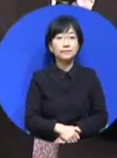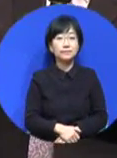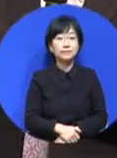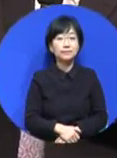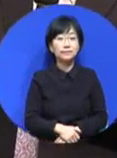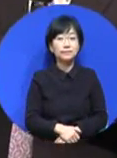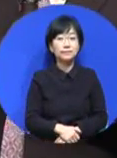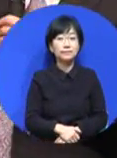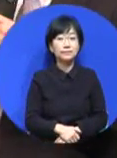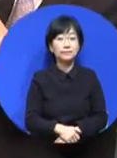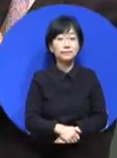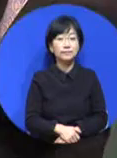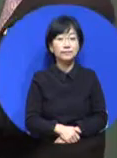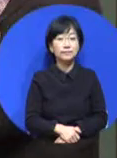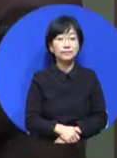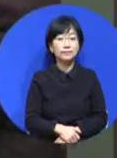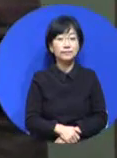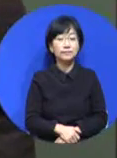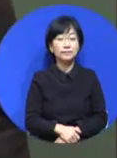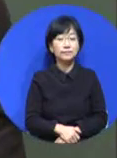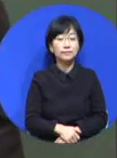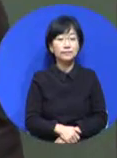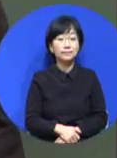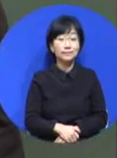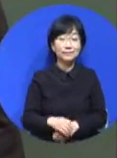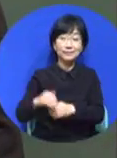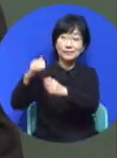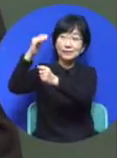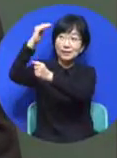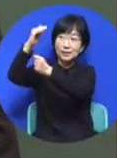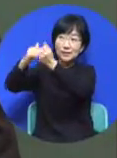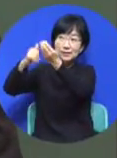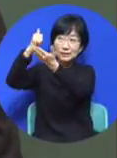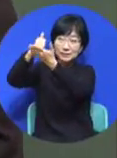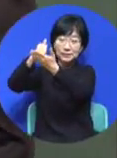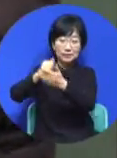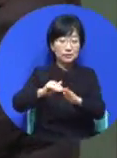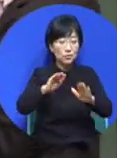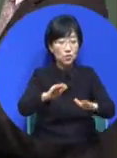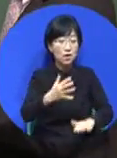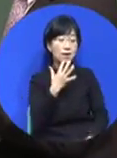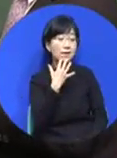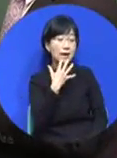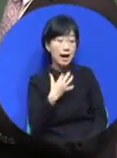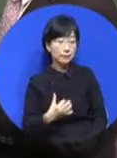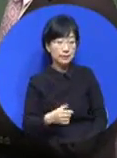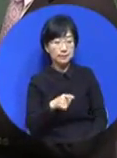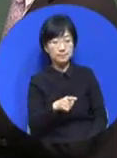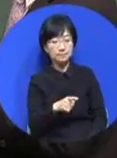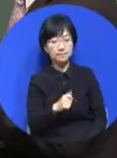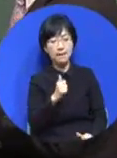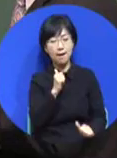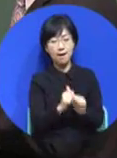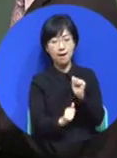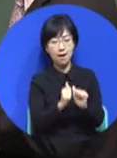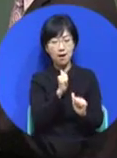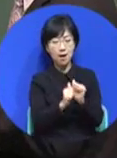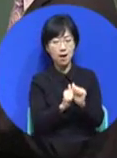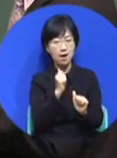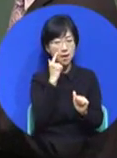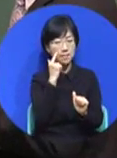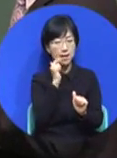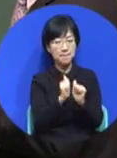모세를 아브라함을 마시려고 시험하시려고. If you look in this passage, it says that God wanted to test